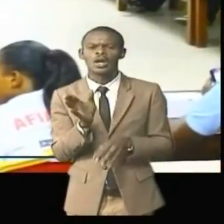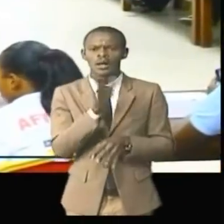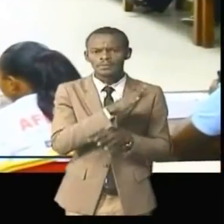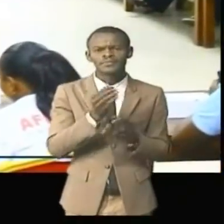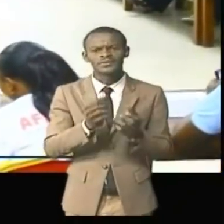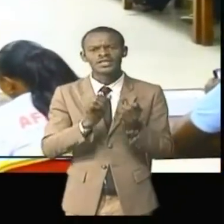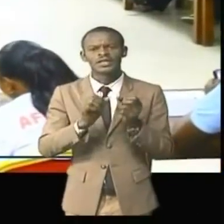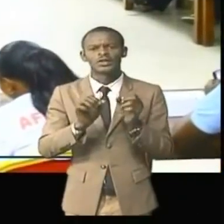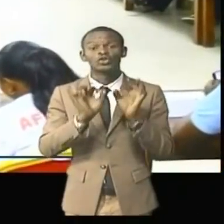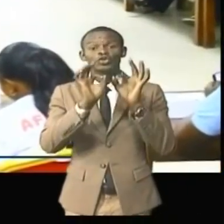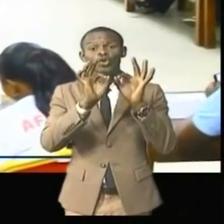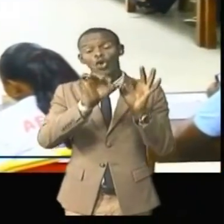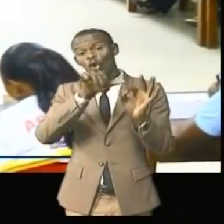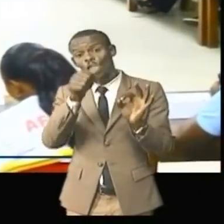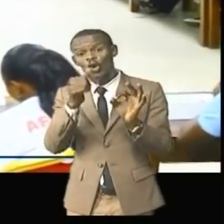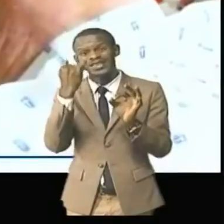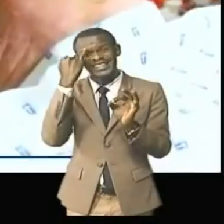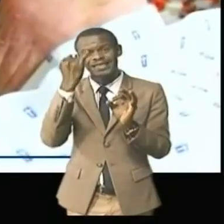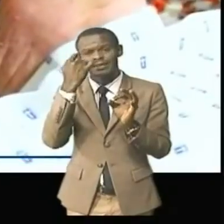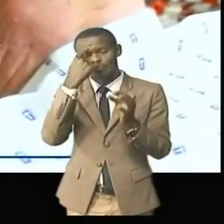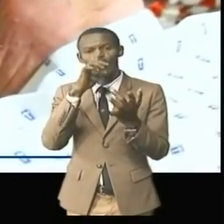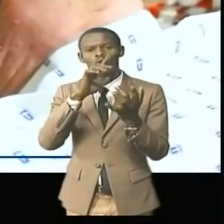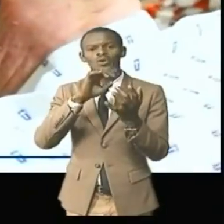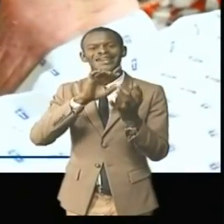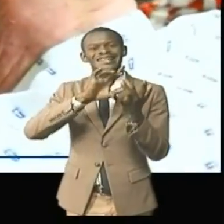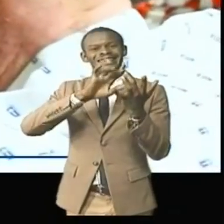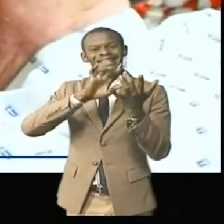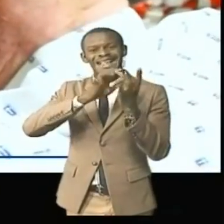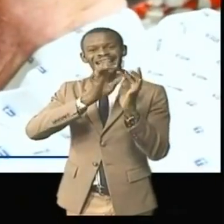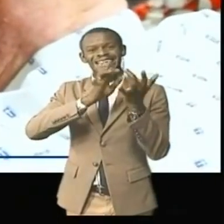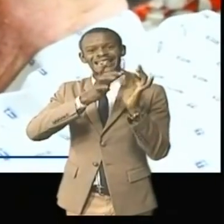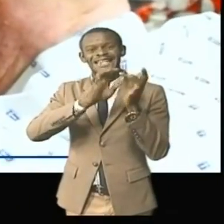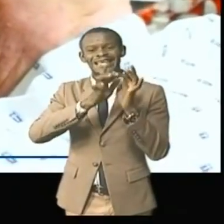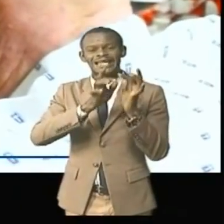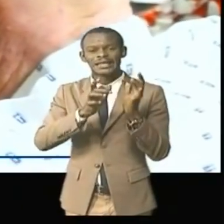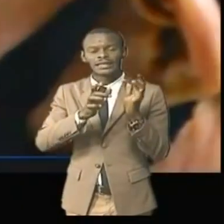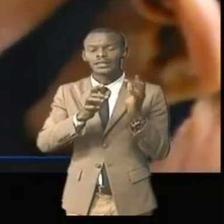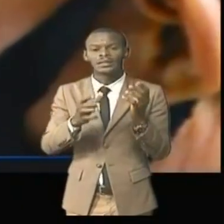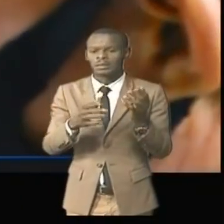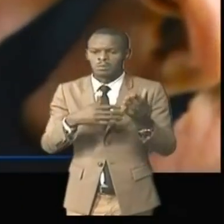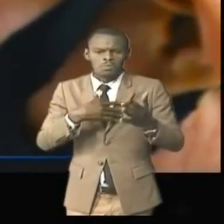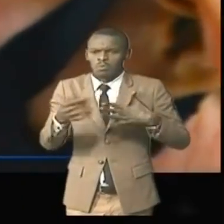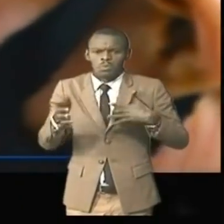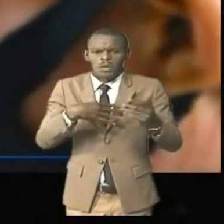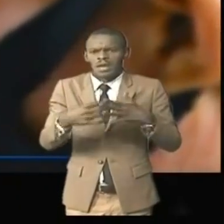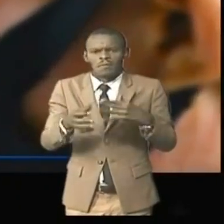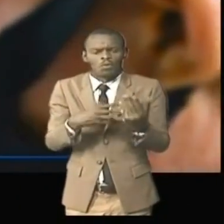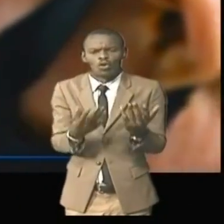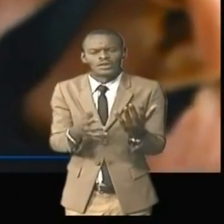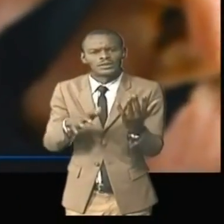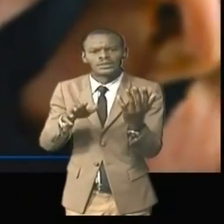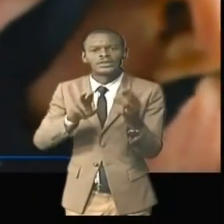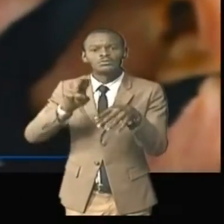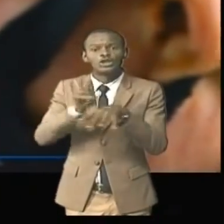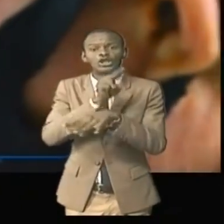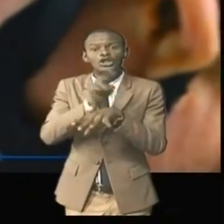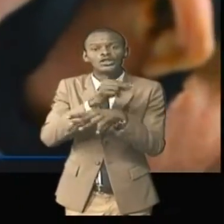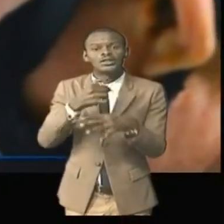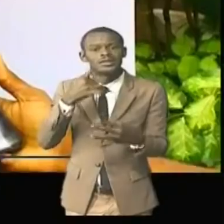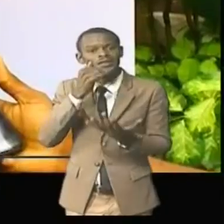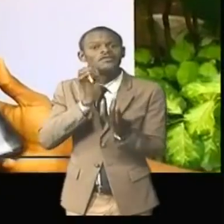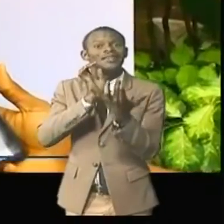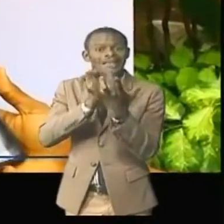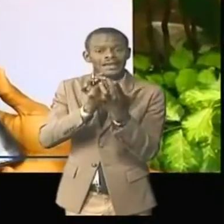est sous forme d'un site où tous les utilisateurs de n'importe quel terminal qui prend l'Internet peuvent accéder